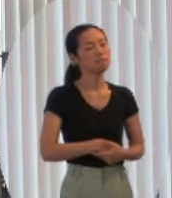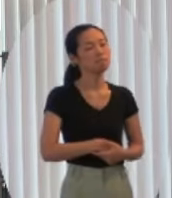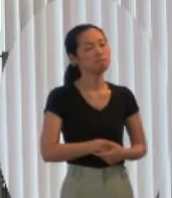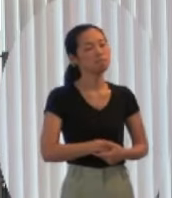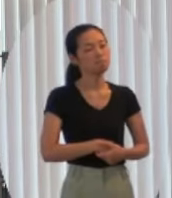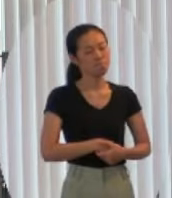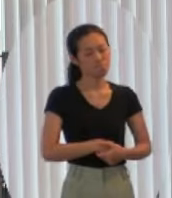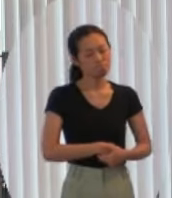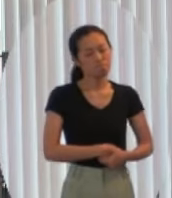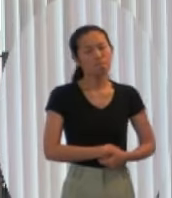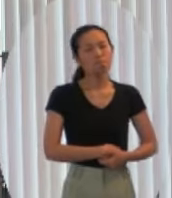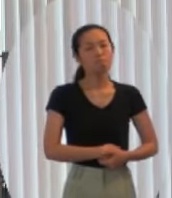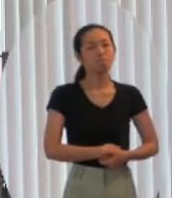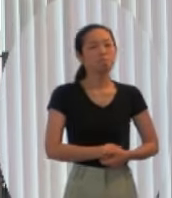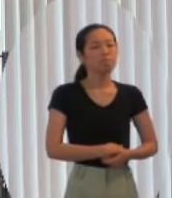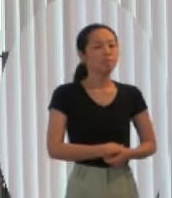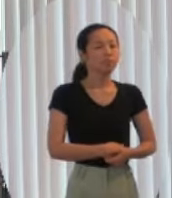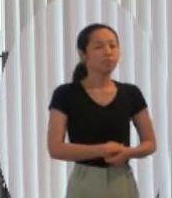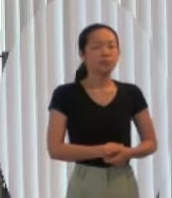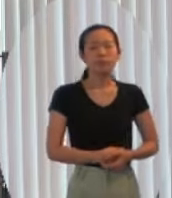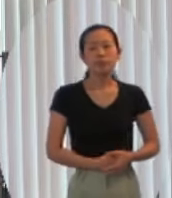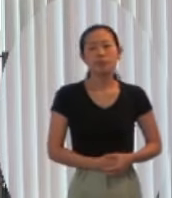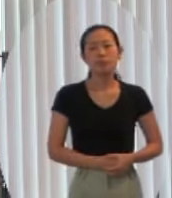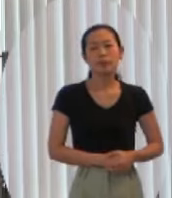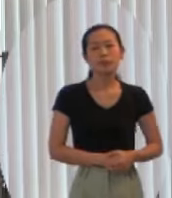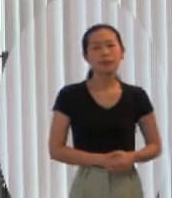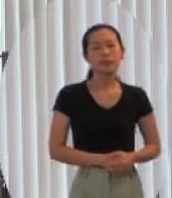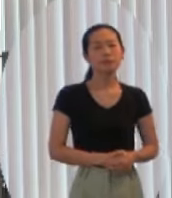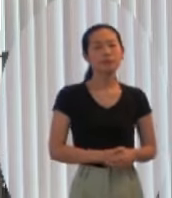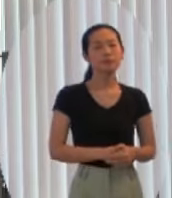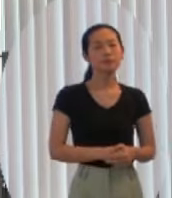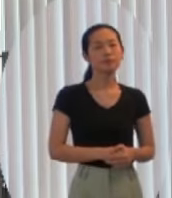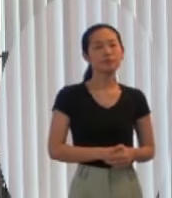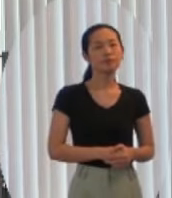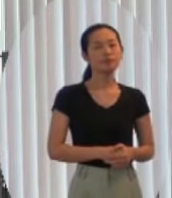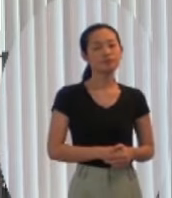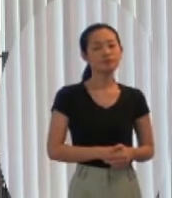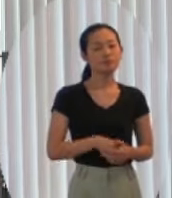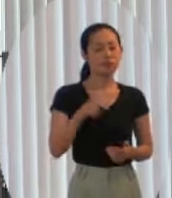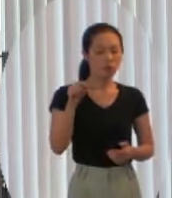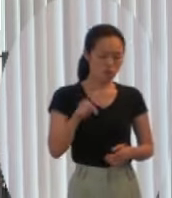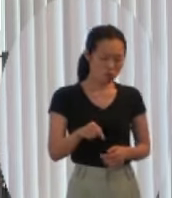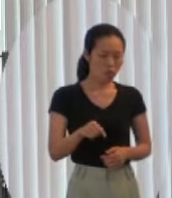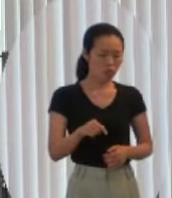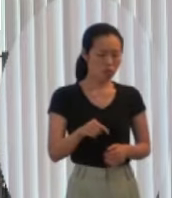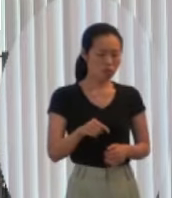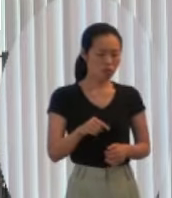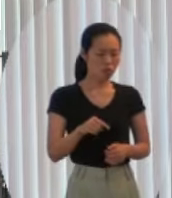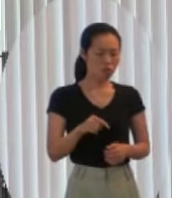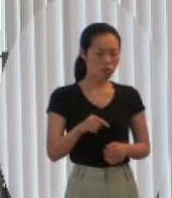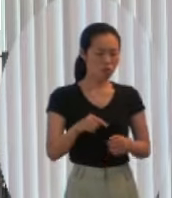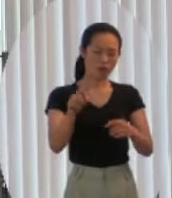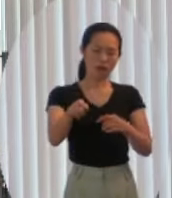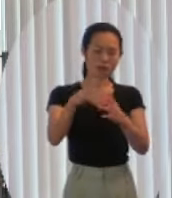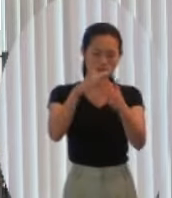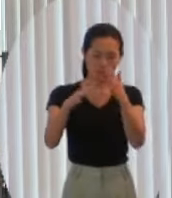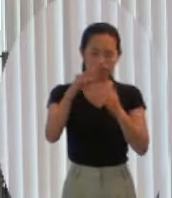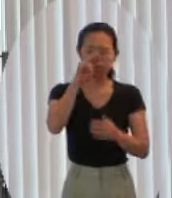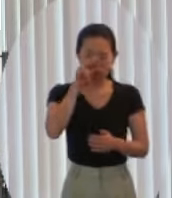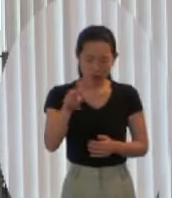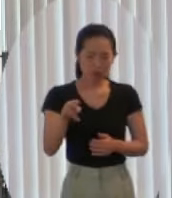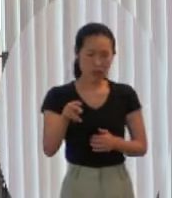るとかで戦争してるんですね。殺し合いによらずに解決する方法を考えてほしいですね。そういうことのためにお金